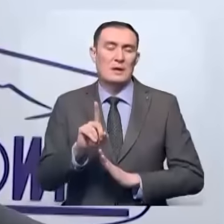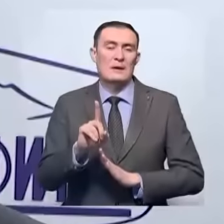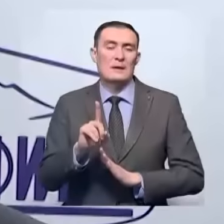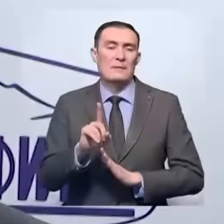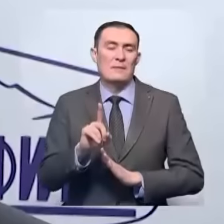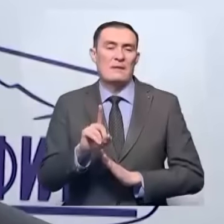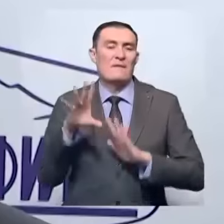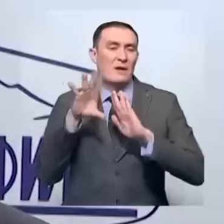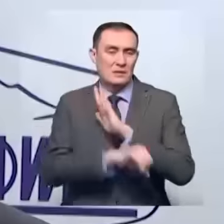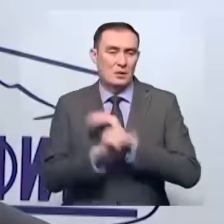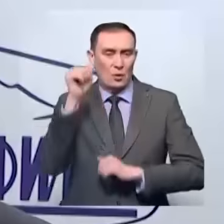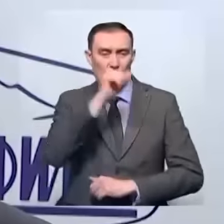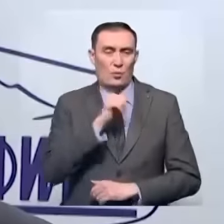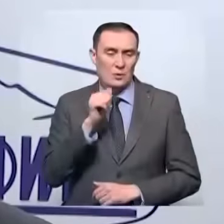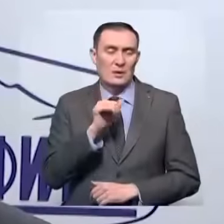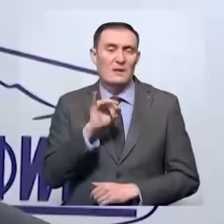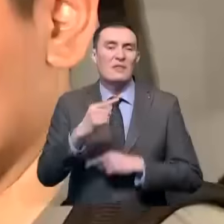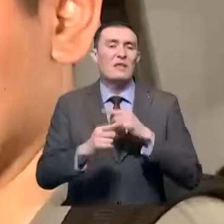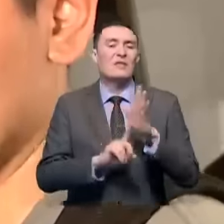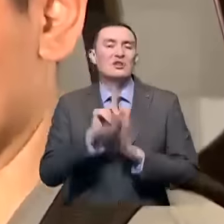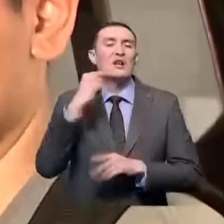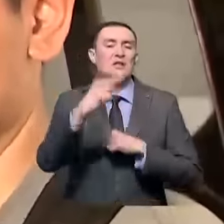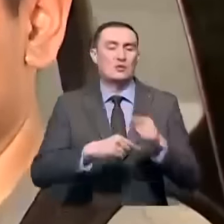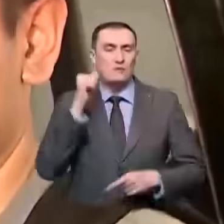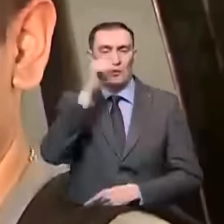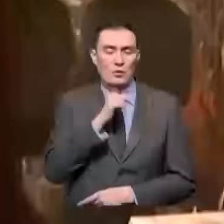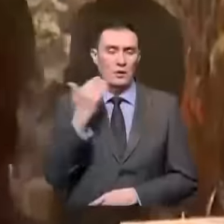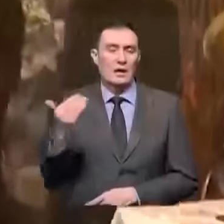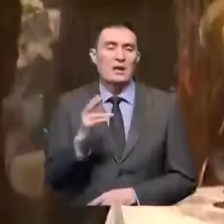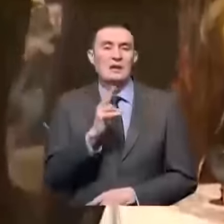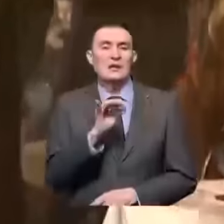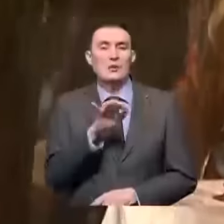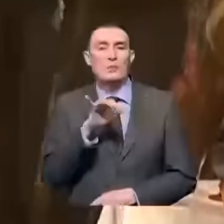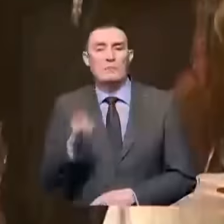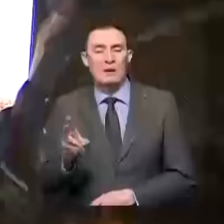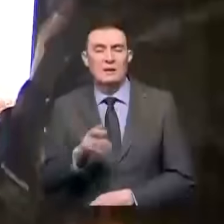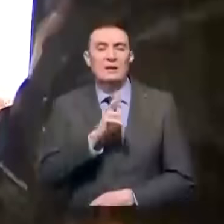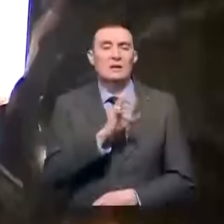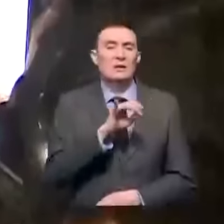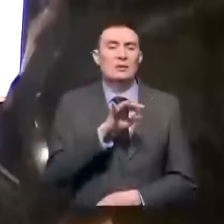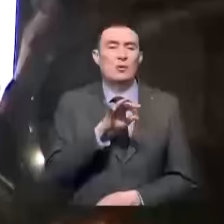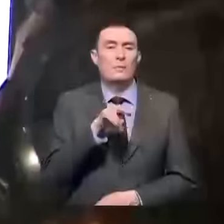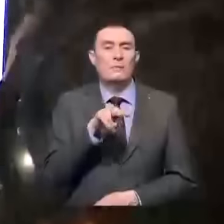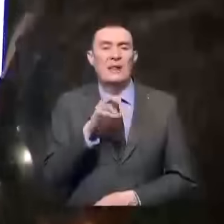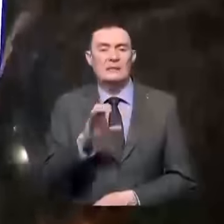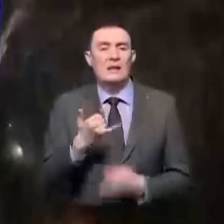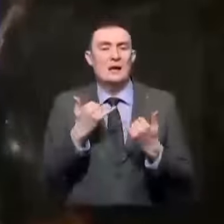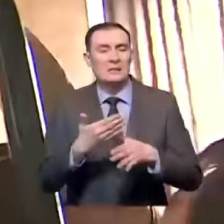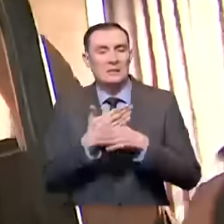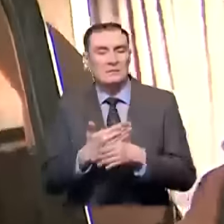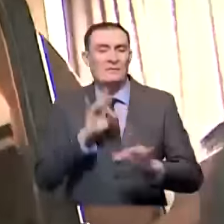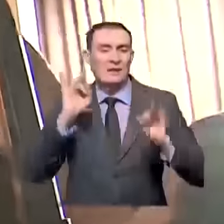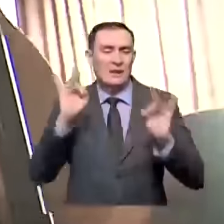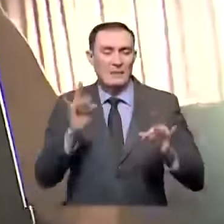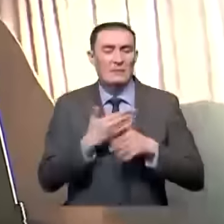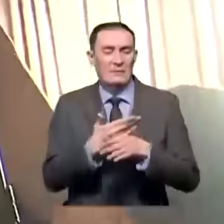приступить в конце этого года и в начале следующего года. В свою очередь кинопарк «Киноплекс Сеттерс» окажет содействие в рекламном продвижении